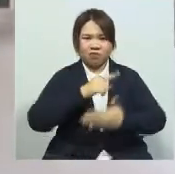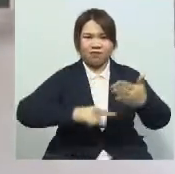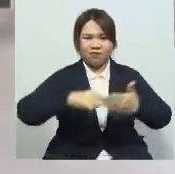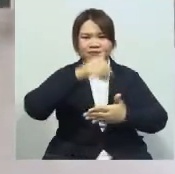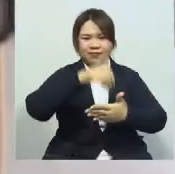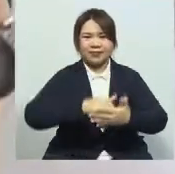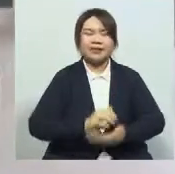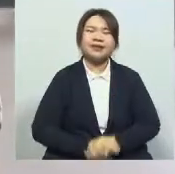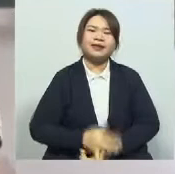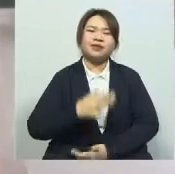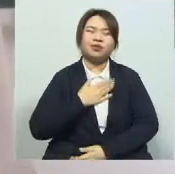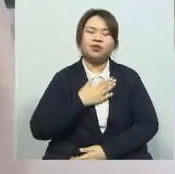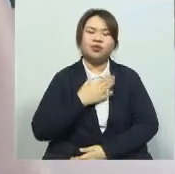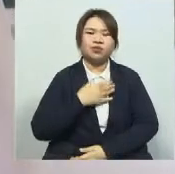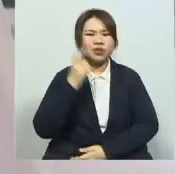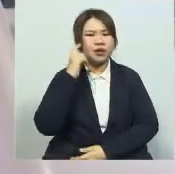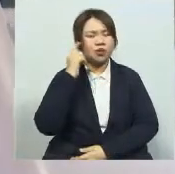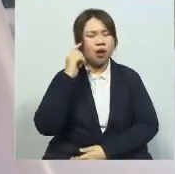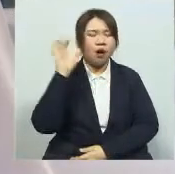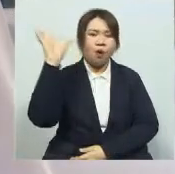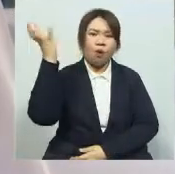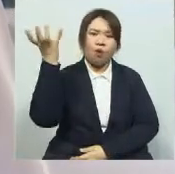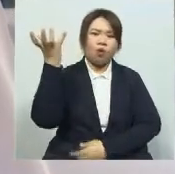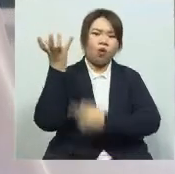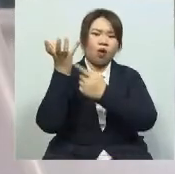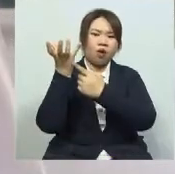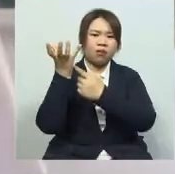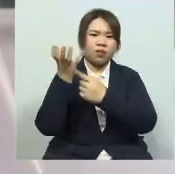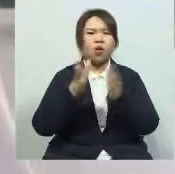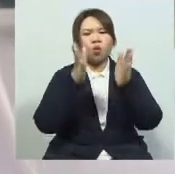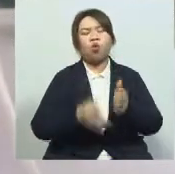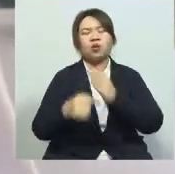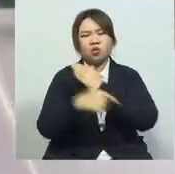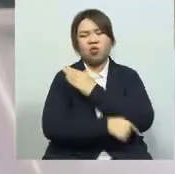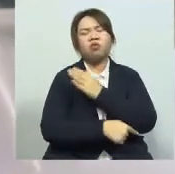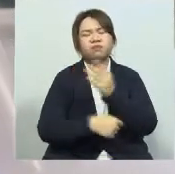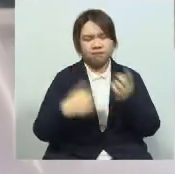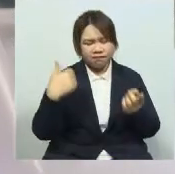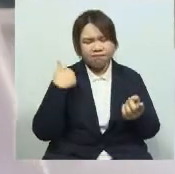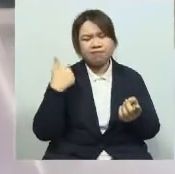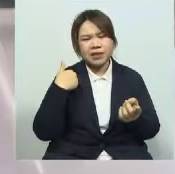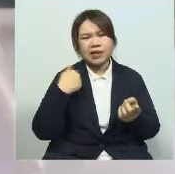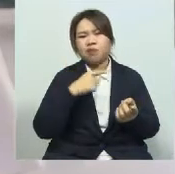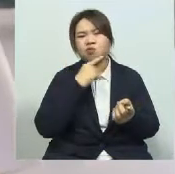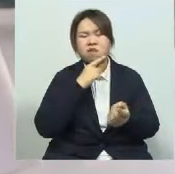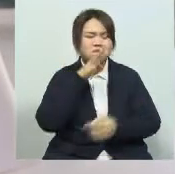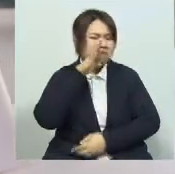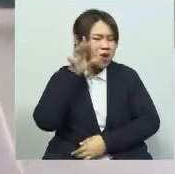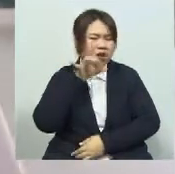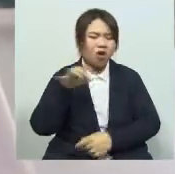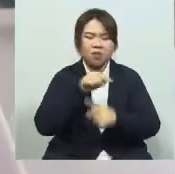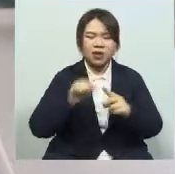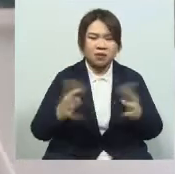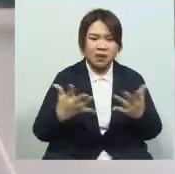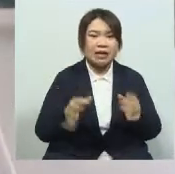หนูคิดว่าโลกเราไม่มีทางที่จะไม่มีคนโกง 100% หนูคิดว่าต่อให้เขาโกงแต่ให้เขาคิด